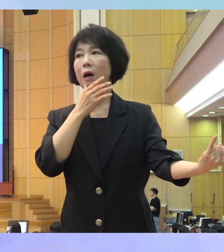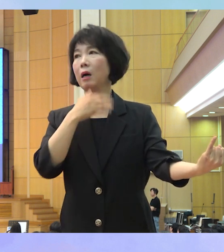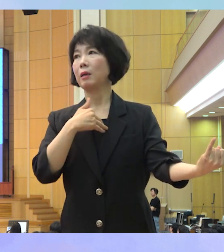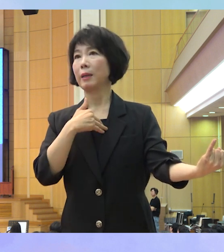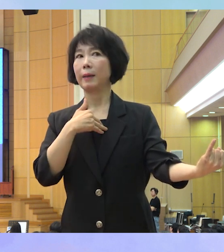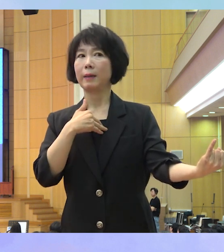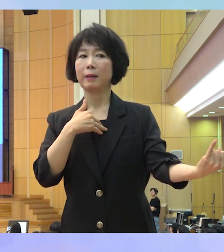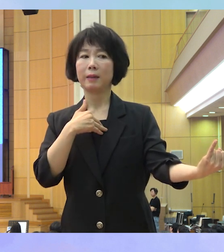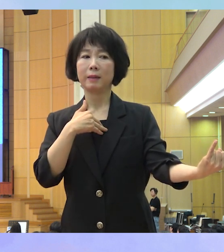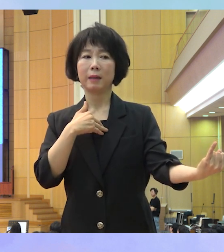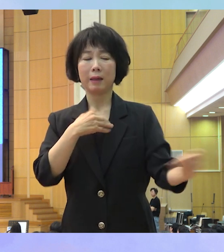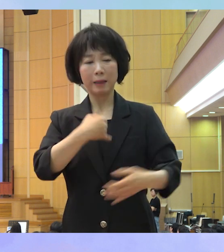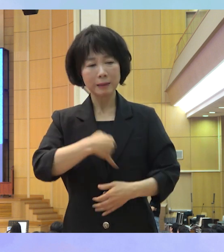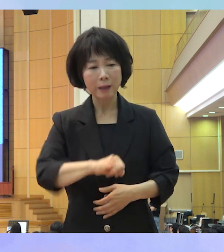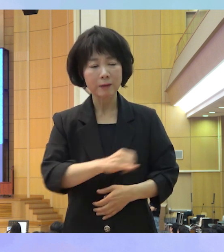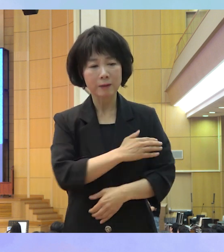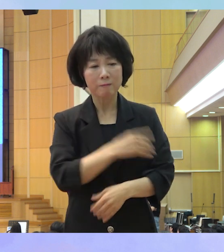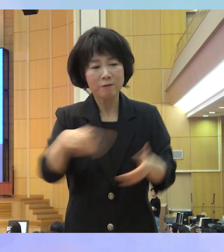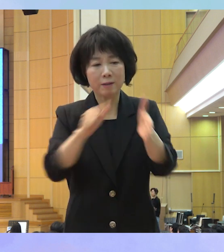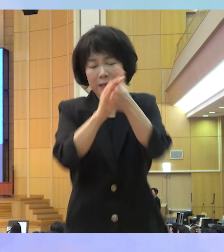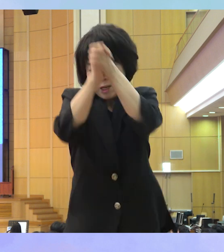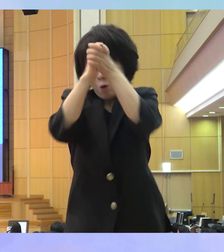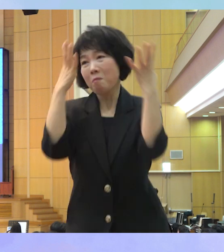더 잘해줬어야 되는데